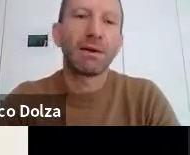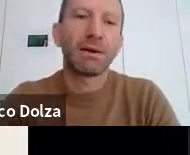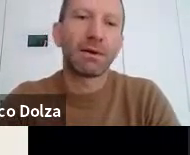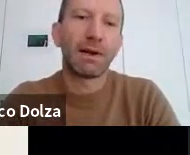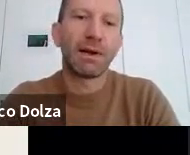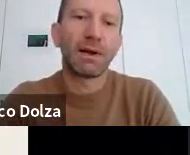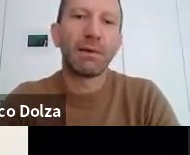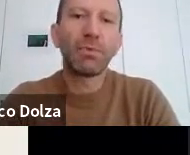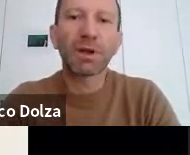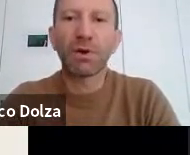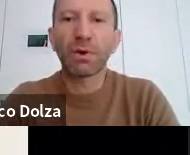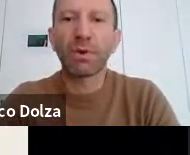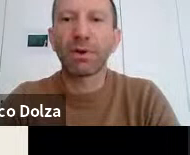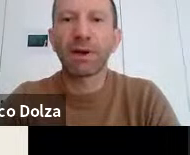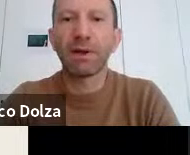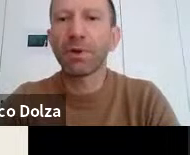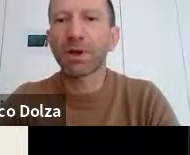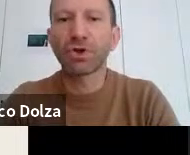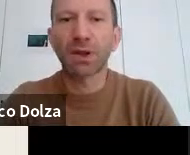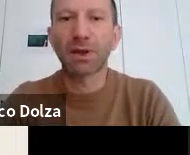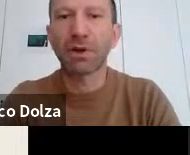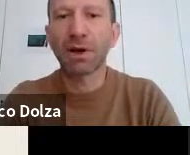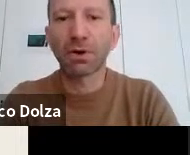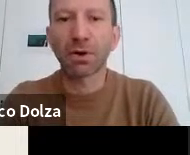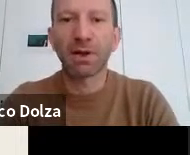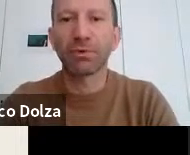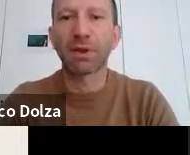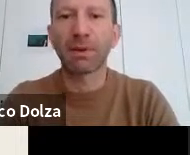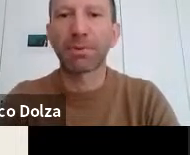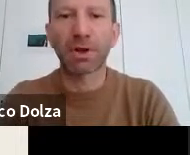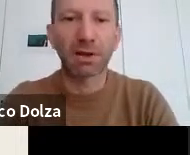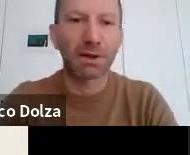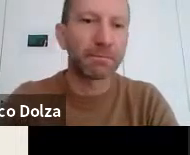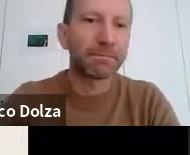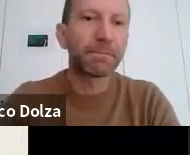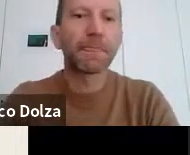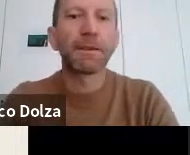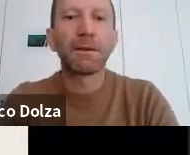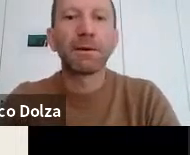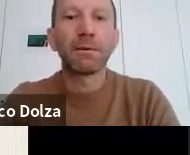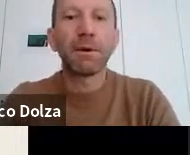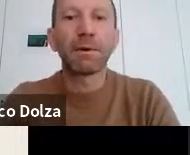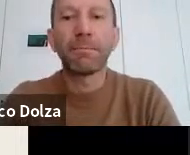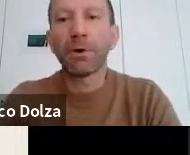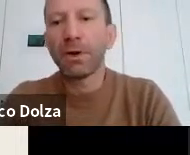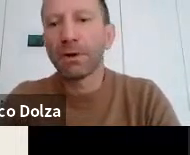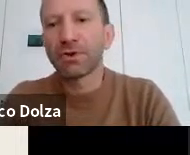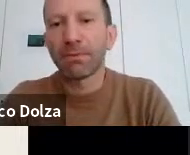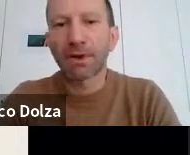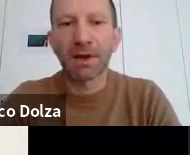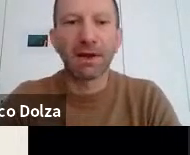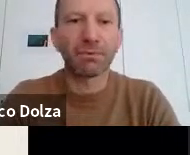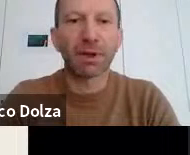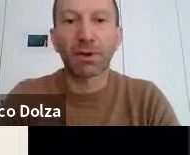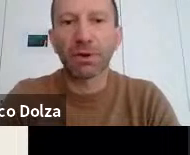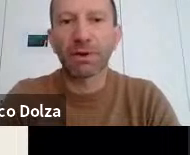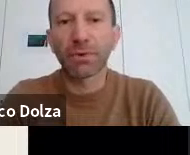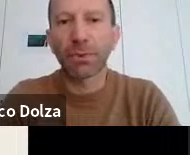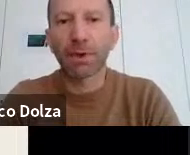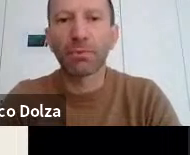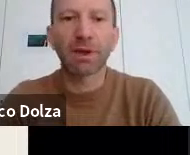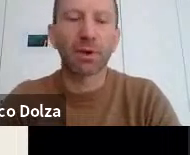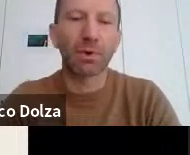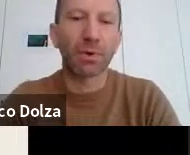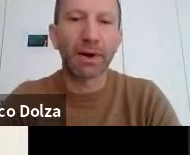base del museo è quello che nel museo ci stanno delle cose che devono essere protette. Poi diciamo che una